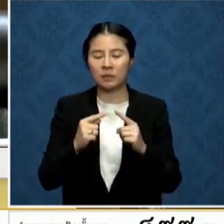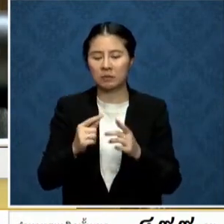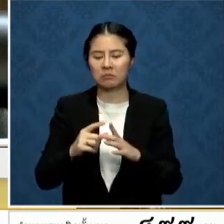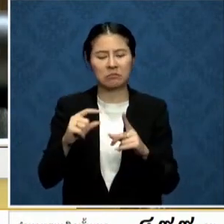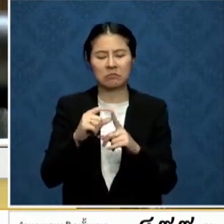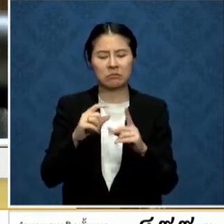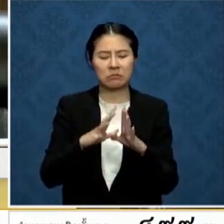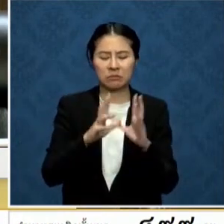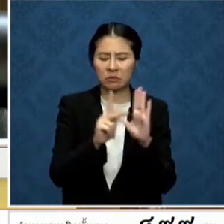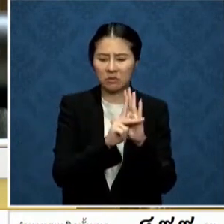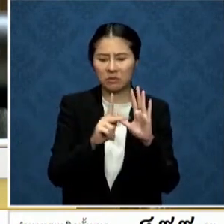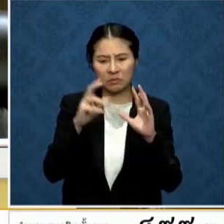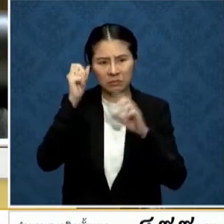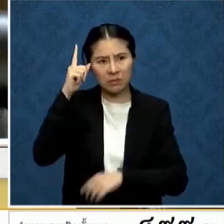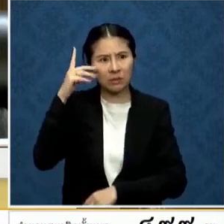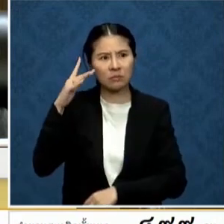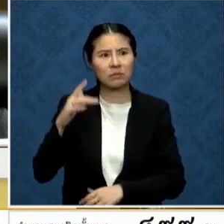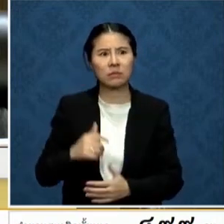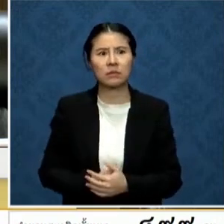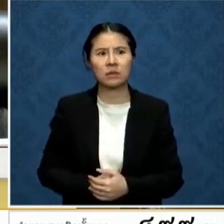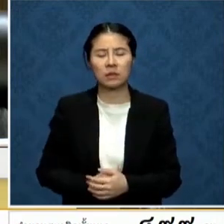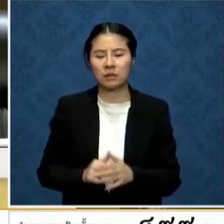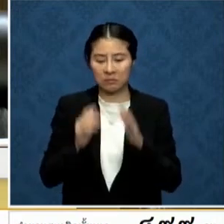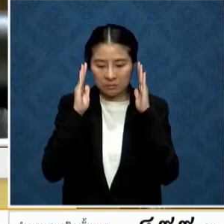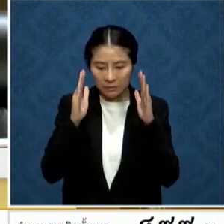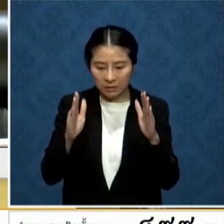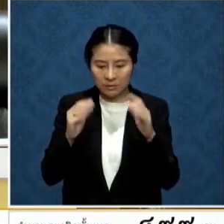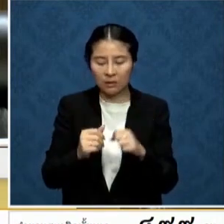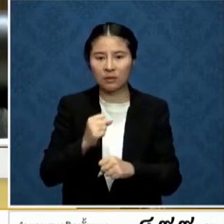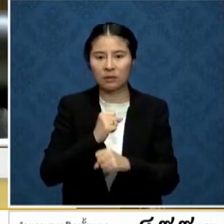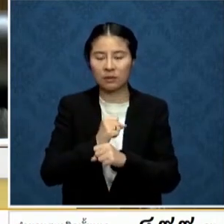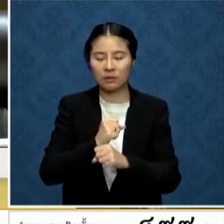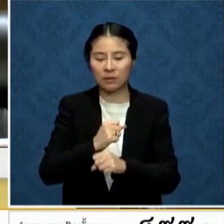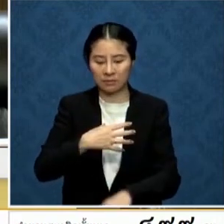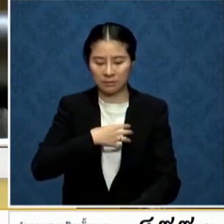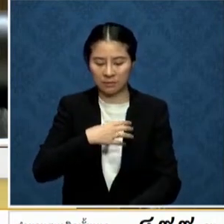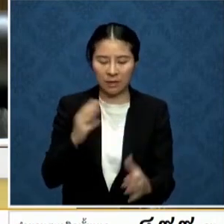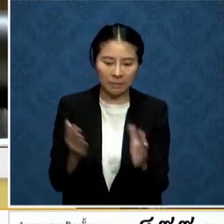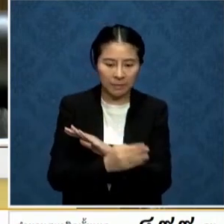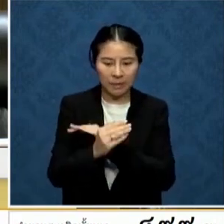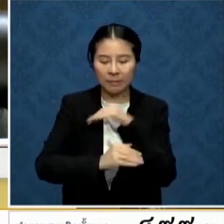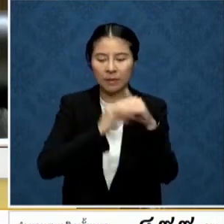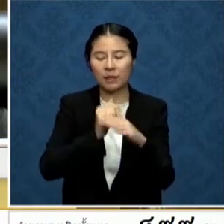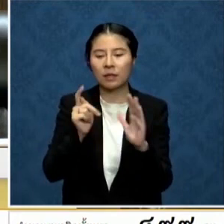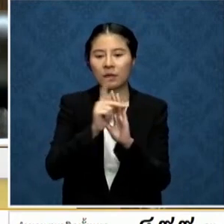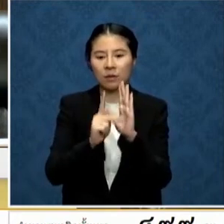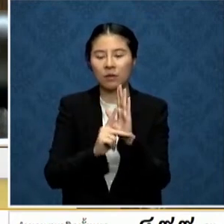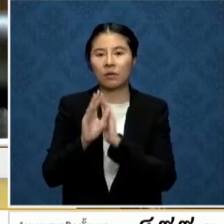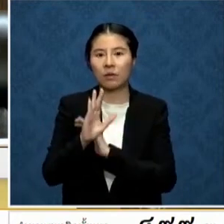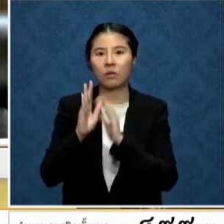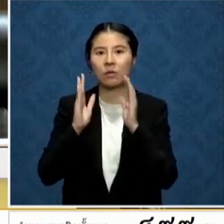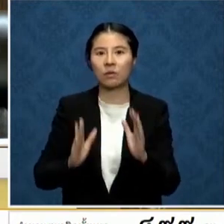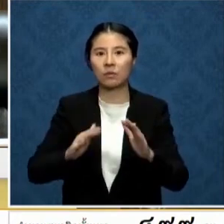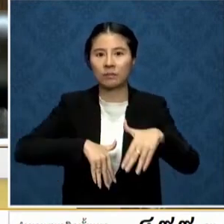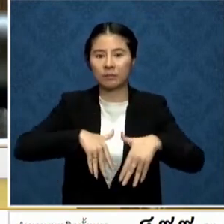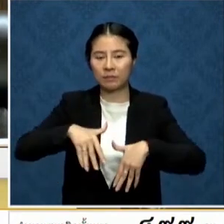ด้วยแต่เห็นความตั้งใจของท่านนะครับที่ท่านอยากจะเปลี่ยนแปลงอยากจะให้กฎหมายของประชาชน